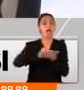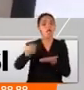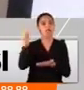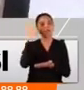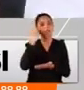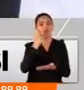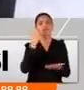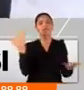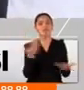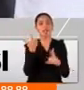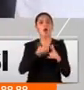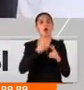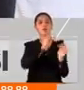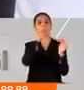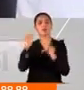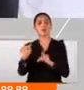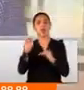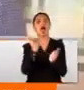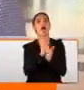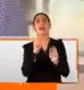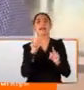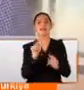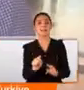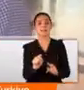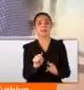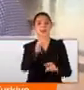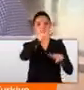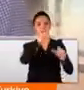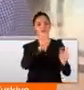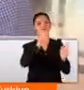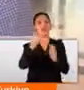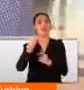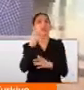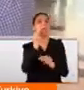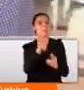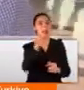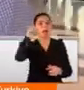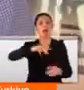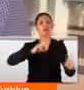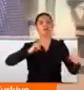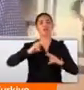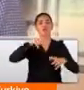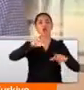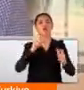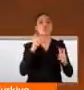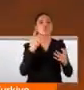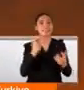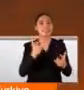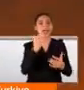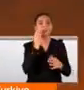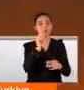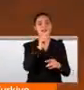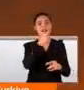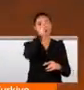bilen, yıllardır otelimize gelen ailemizden birisi. Lobide oturduğu yer belliydi. Aşağıda restoranda oturduğu yer belliydi.